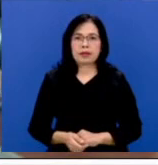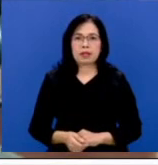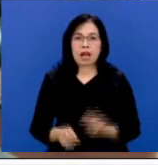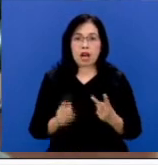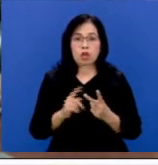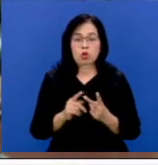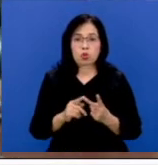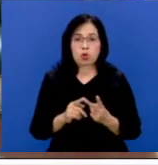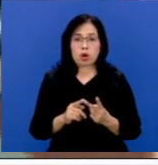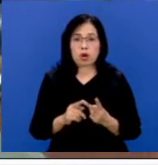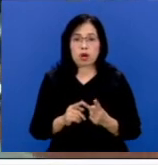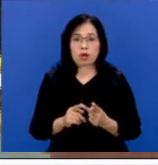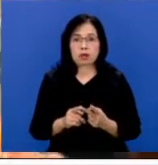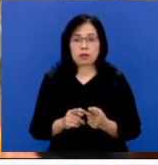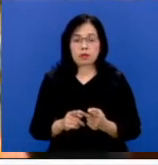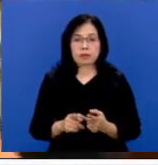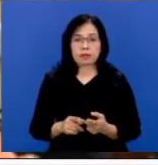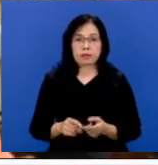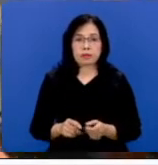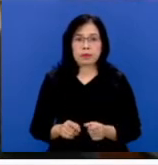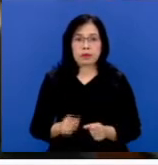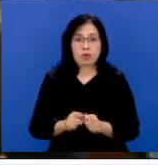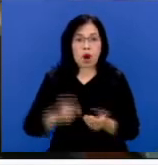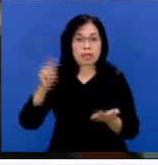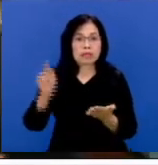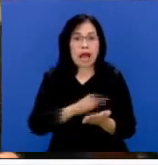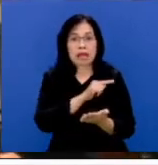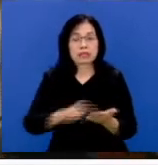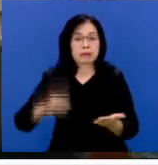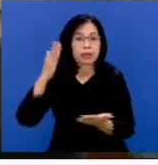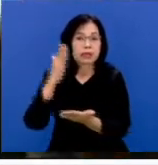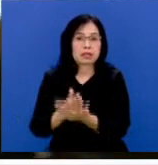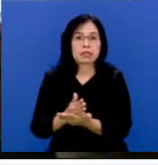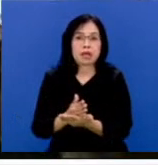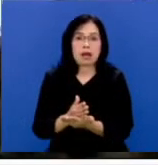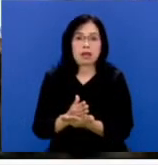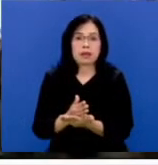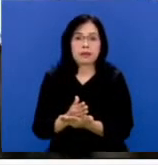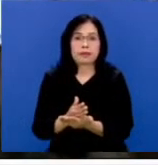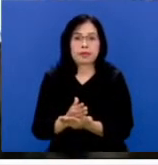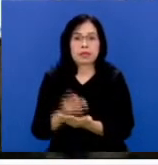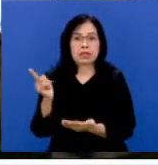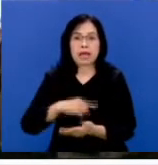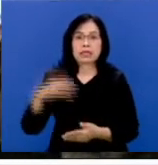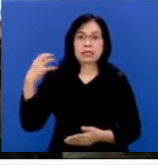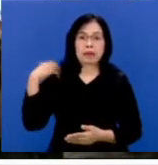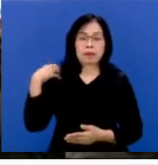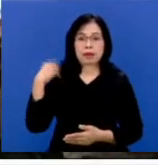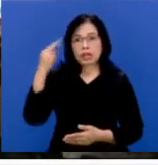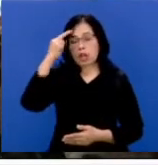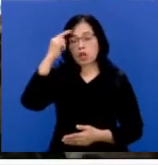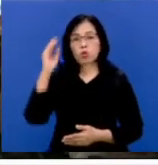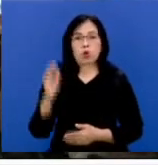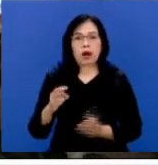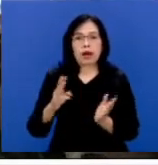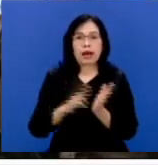dua menjatuhkan sanksi pemberhentian dari jabatan Ketua Mahkamah